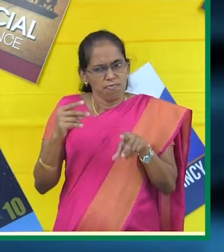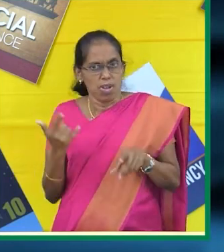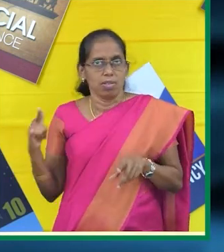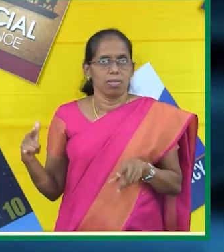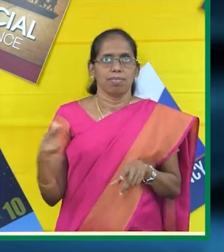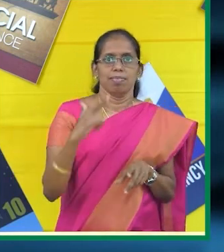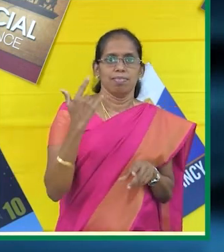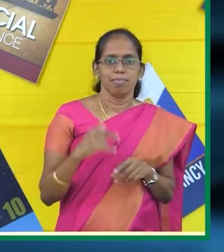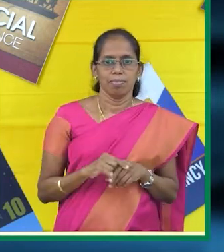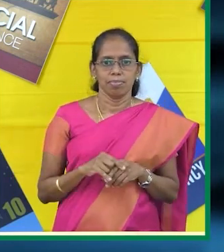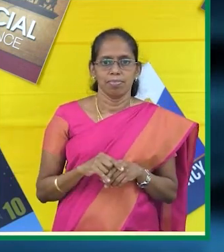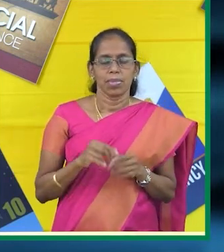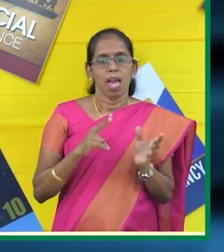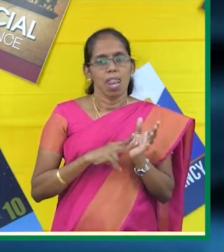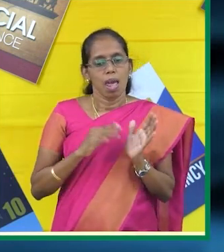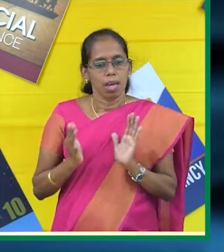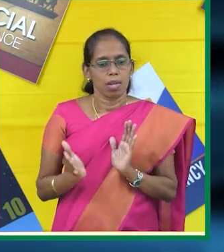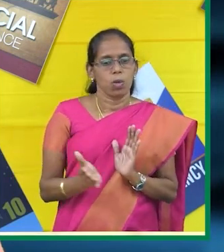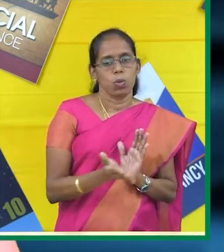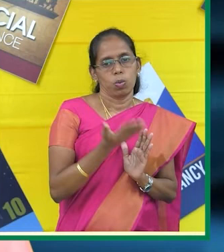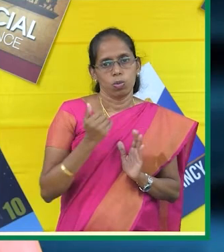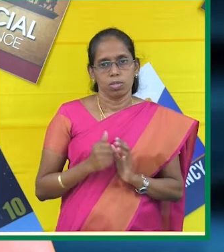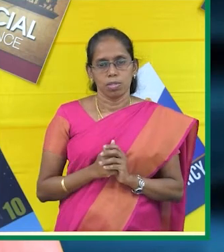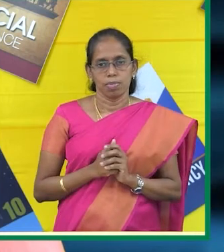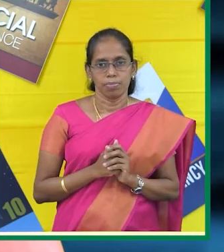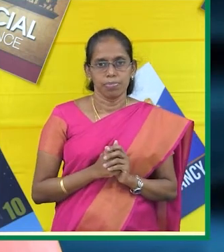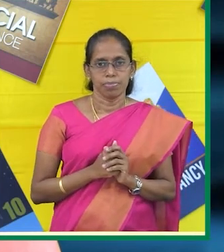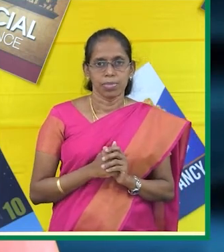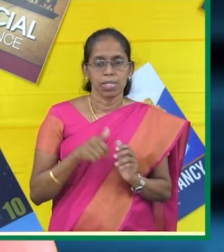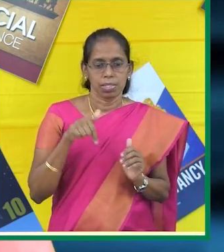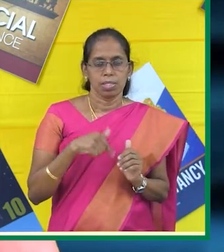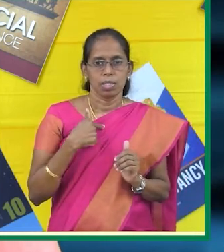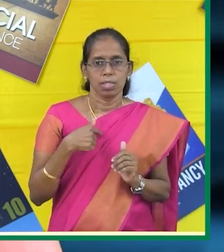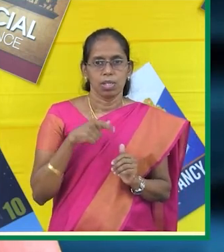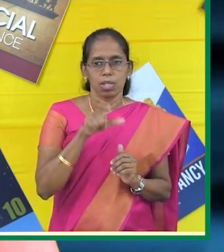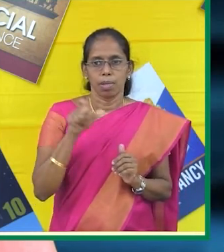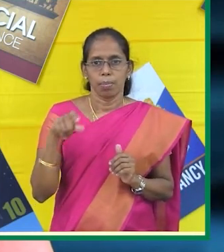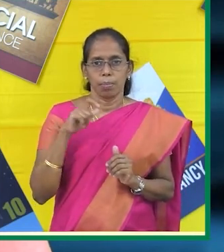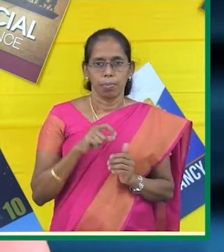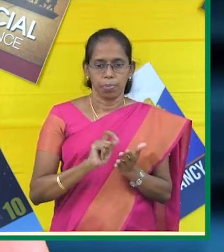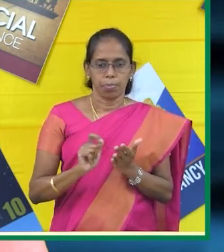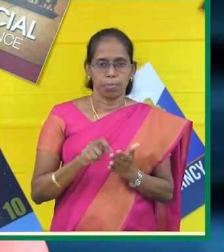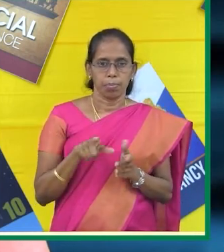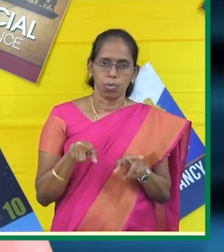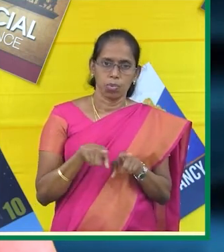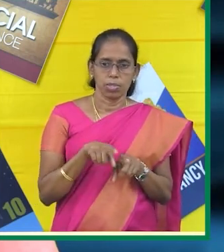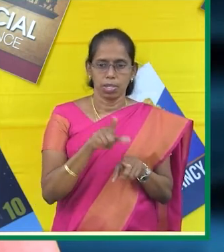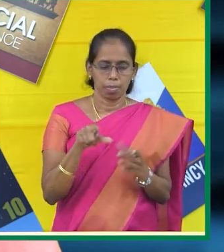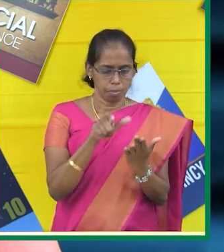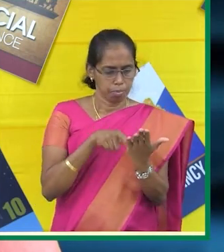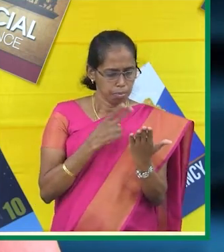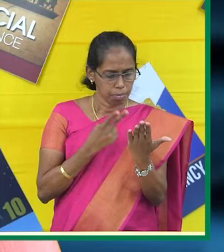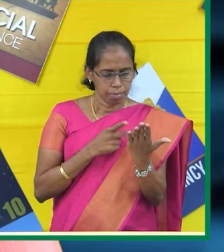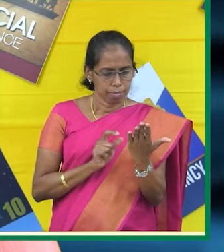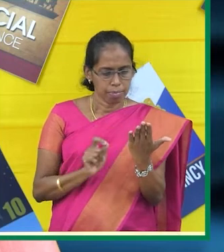அப்போ நயாகராவுக்கு செல்கிறார். நயாகராவில் தன்னுடைய பத்திரிகை தொடர்பான பணிகளை எல்லாம் அங்கே பார்க்கிறார். அவர்